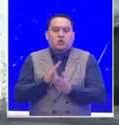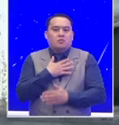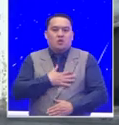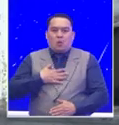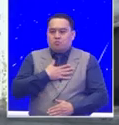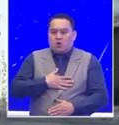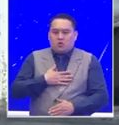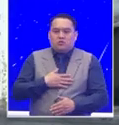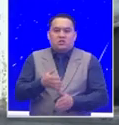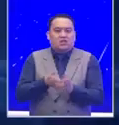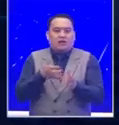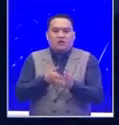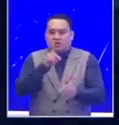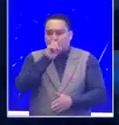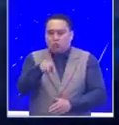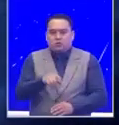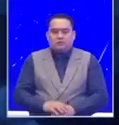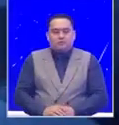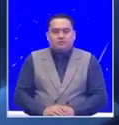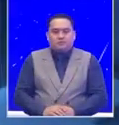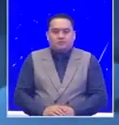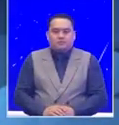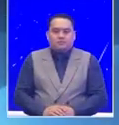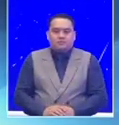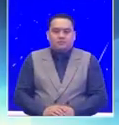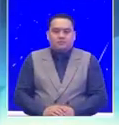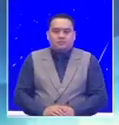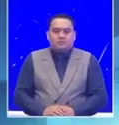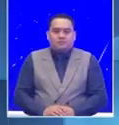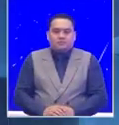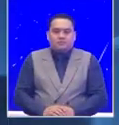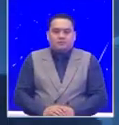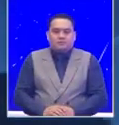беспокоиться по поводу дефицита. Ануар Амангельдинов, Ержан Дюсен, телеканал ЖТСУ.